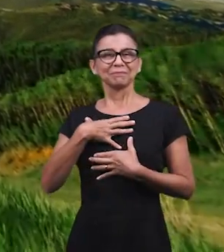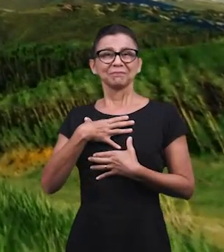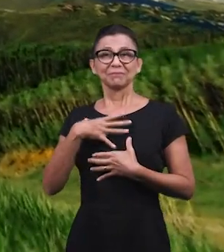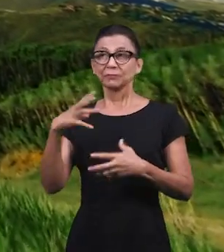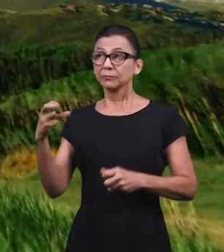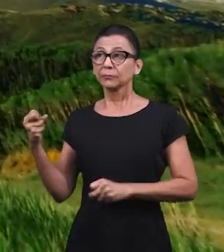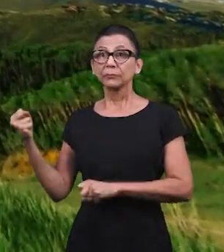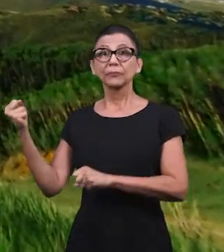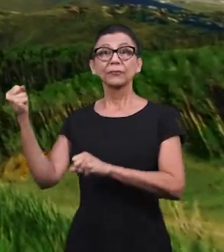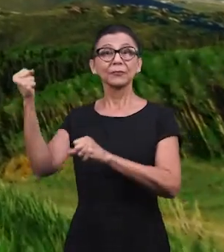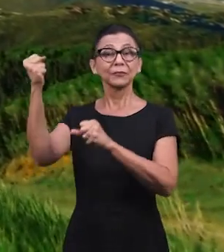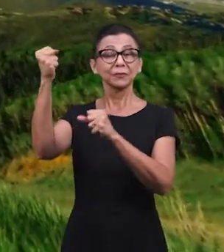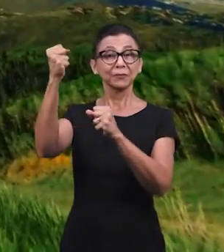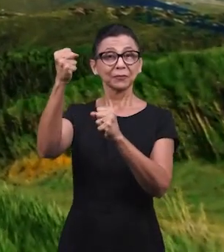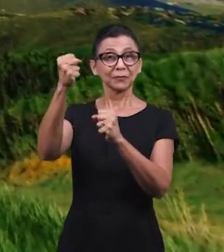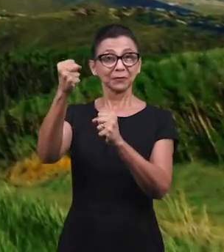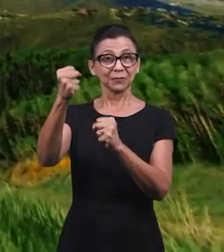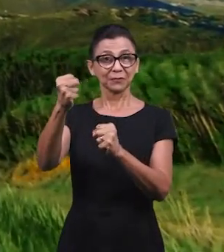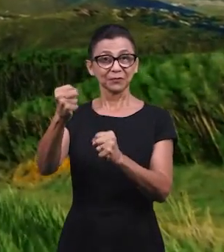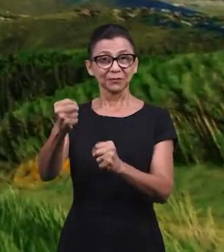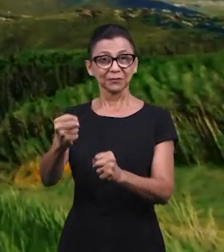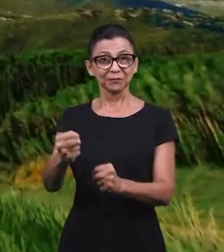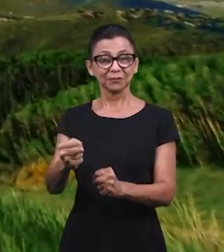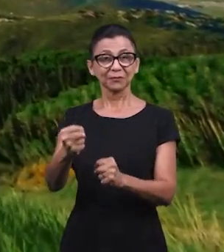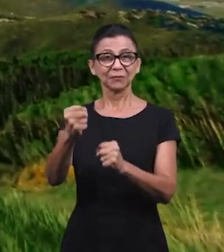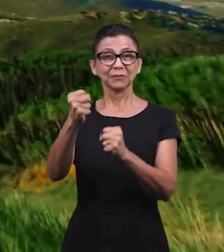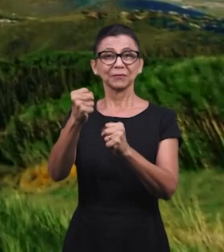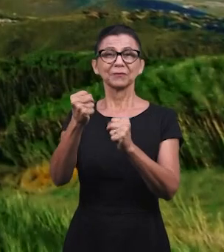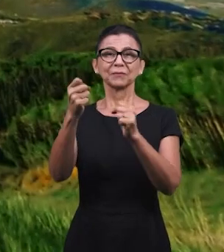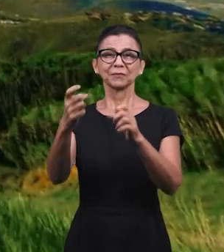мы взываем к Тебе о милости.